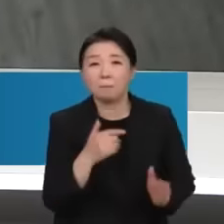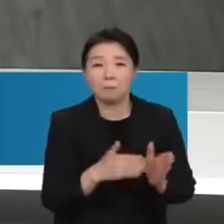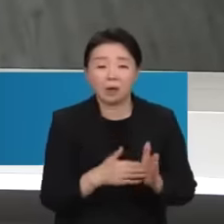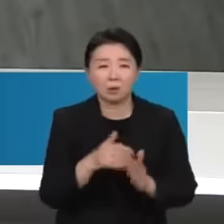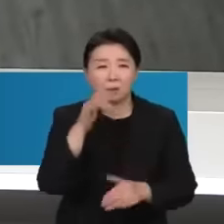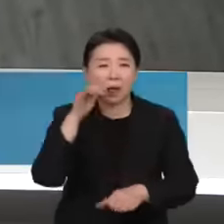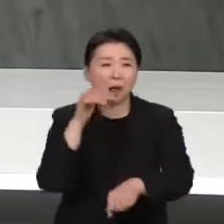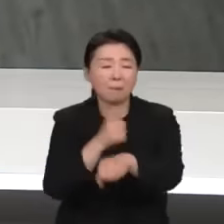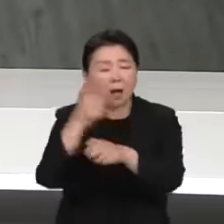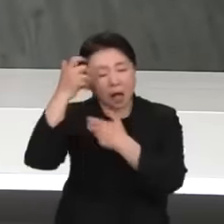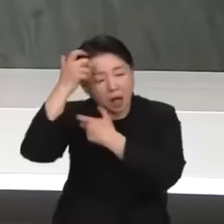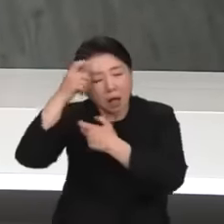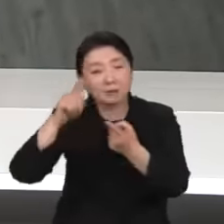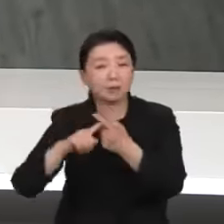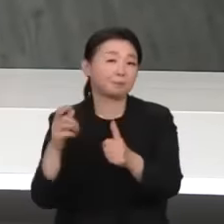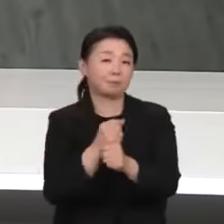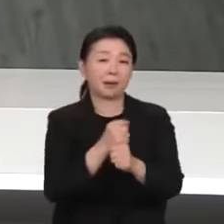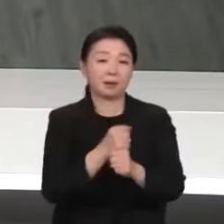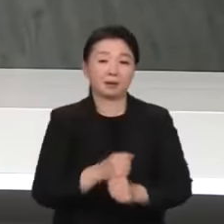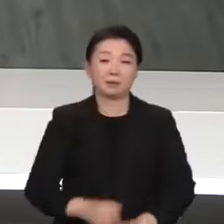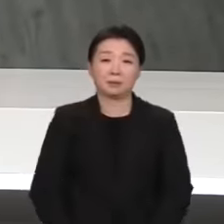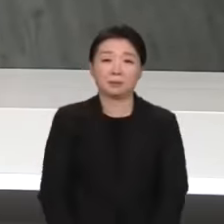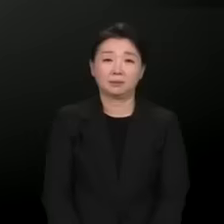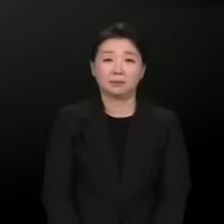상태로 붙잡혔습니다. 이은진 기자입니다.